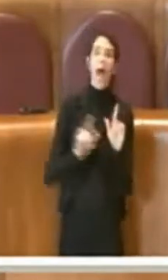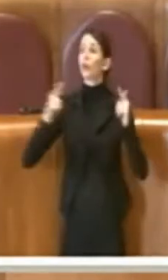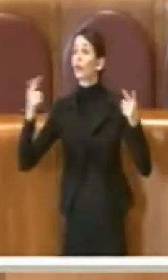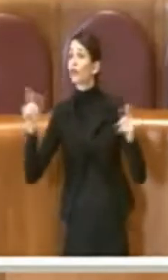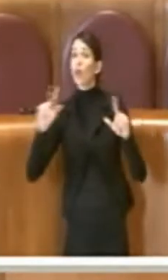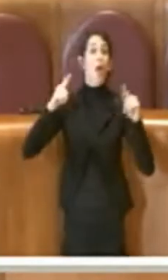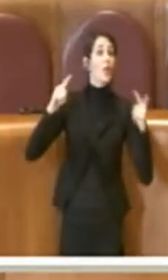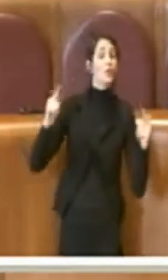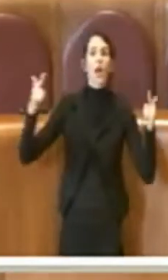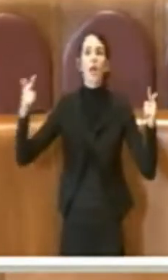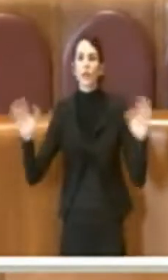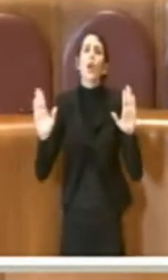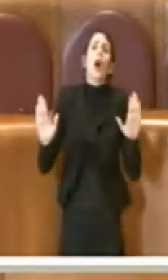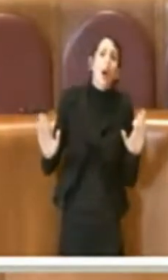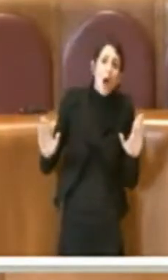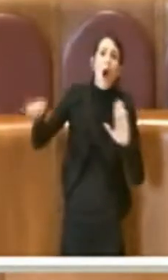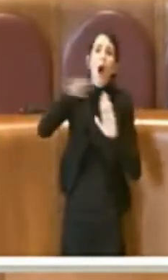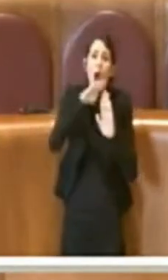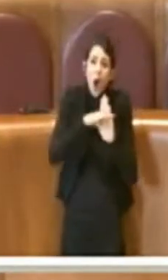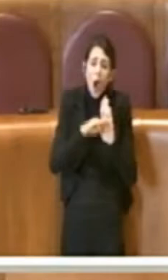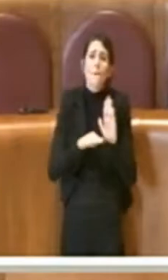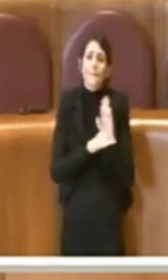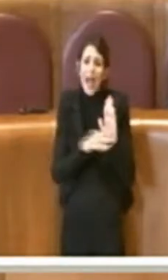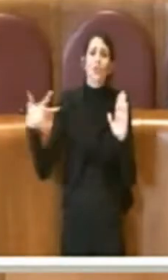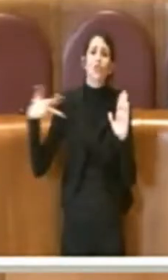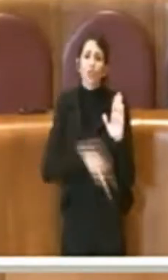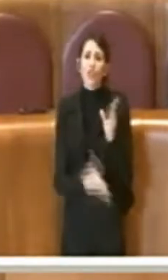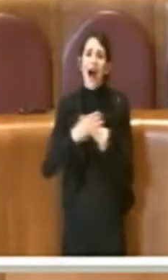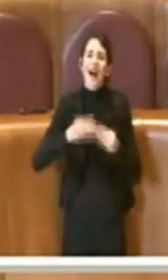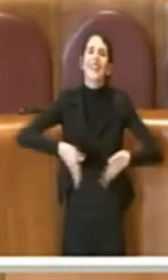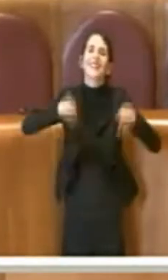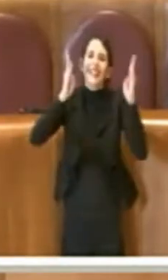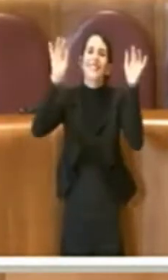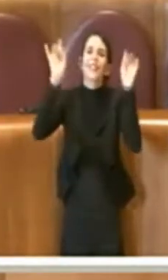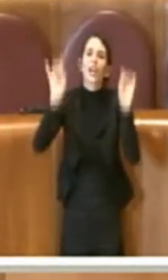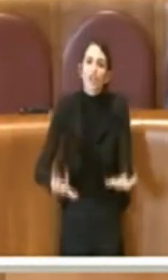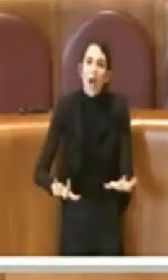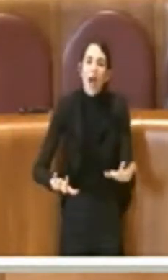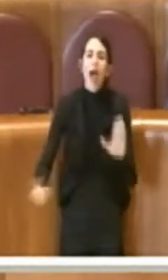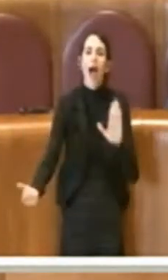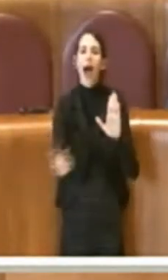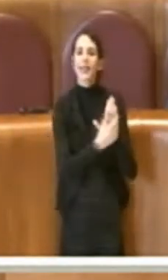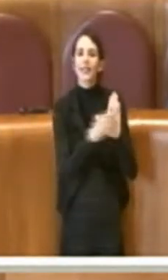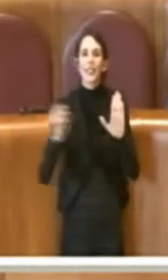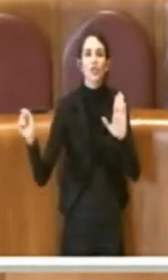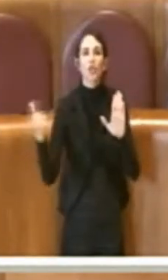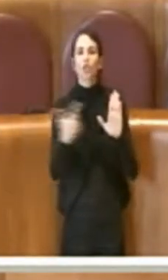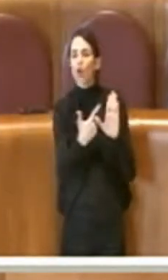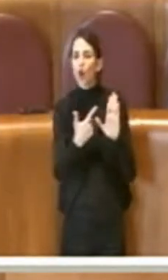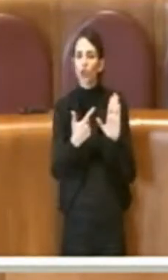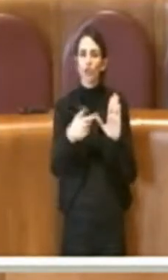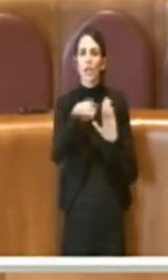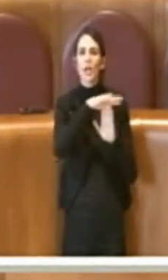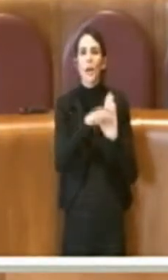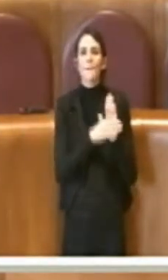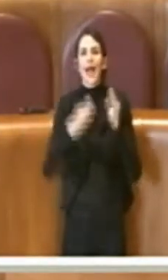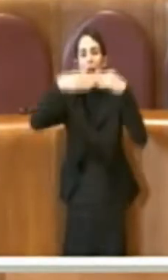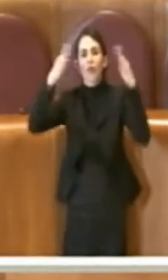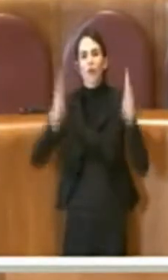non c'è un piano, il piano pure dell'edilizia residenziale sociale c'è all'articolo 12 del piano casa del 2009.